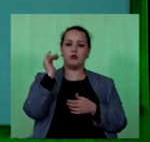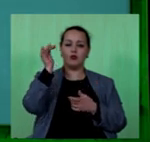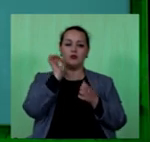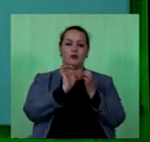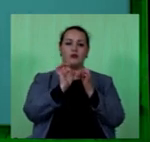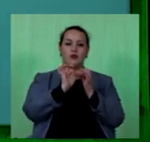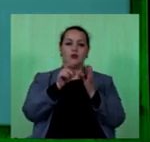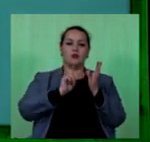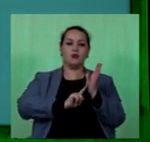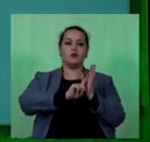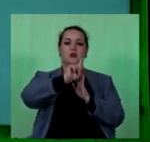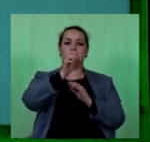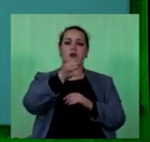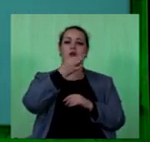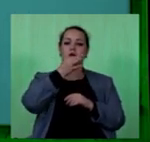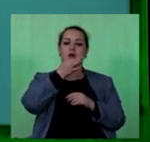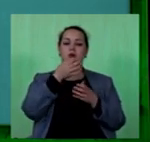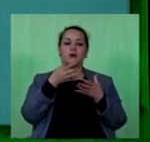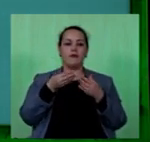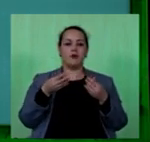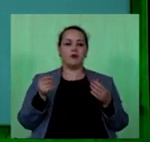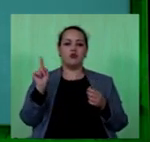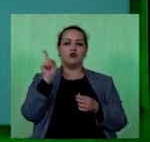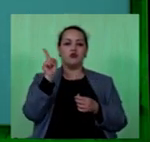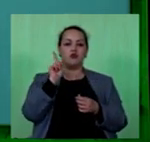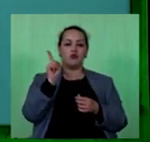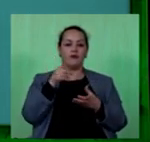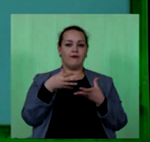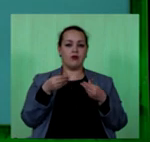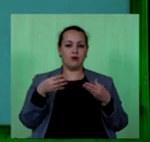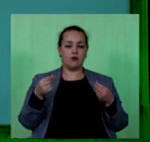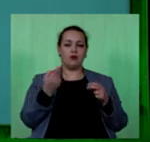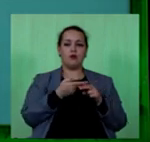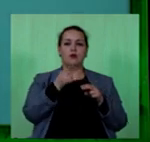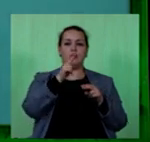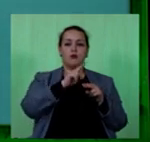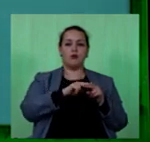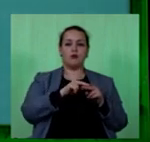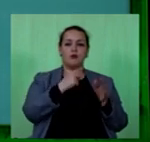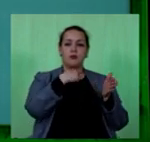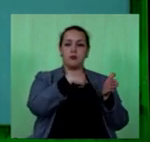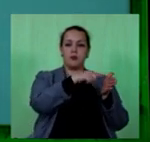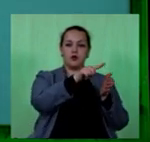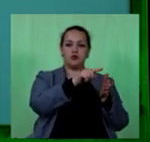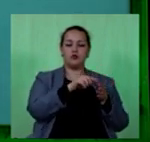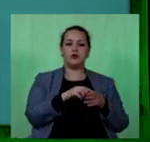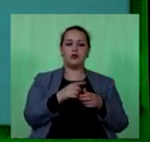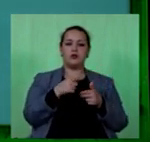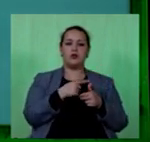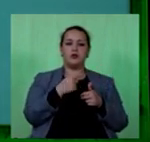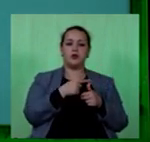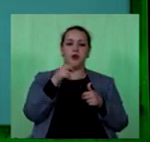наступила ранняя весна что весна это имя существительное имена прилагательные